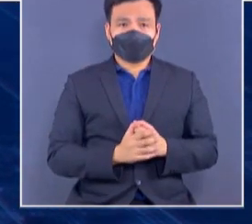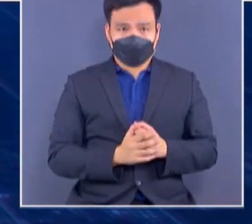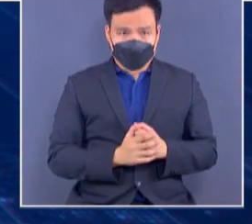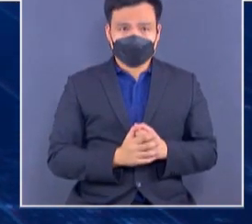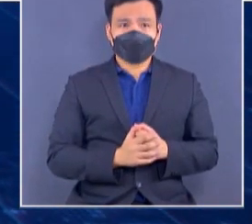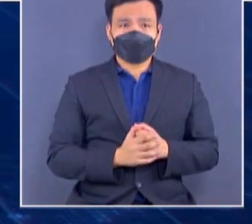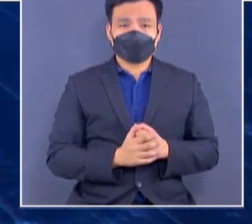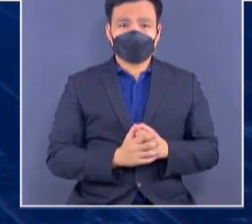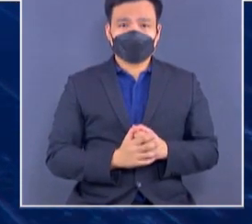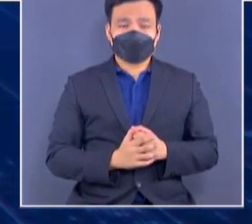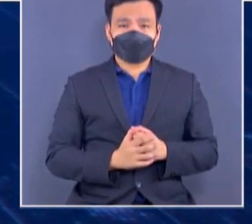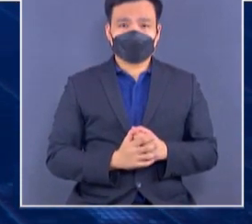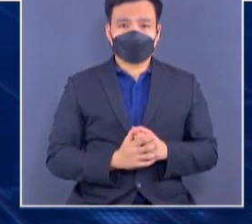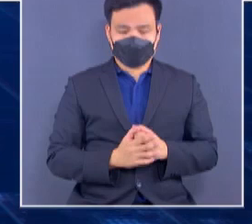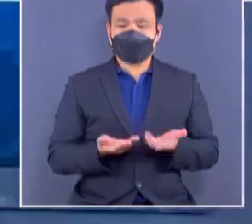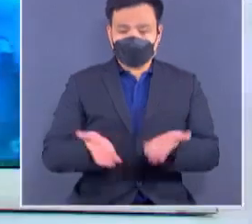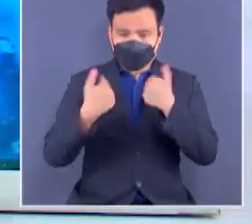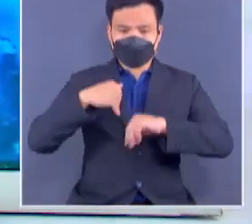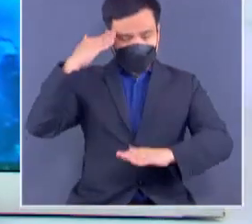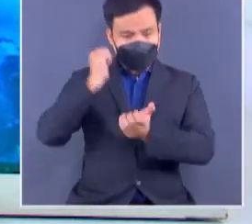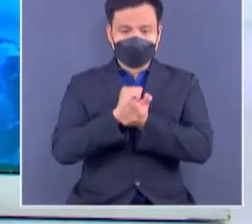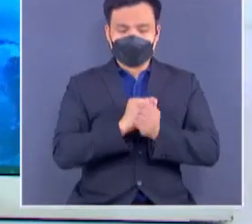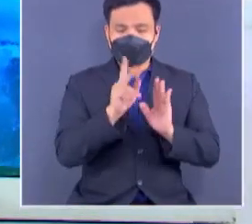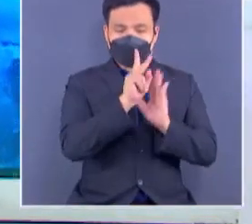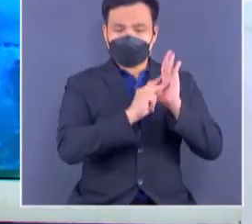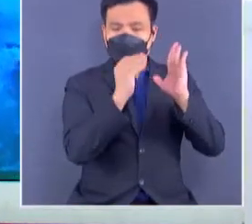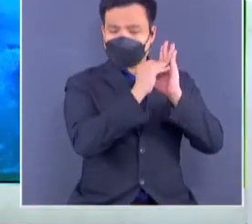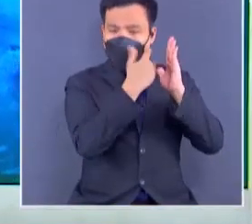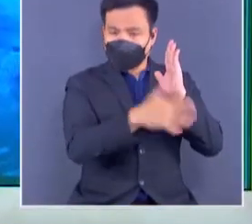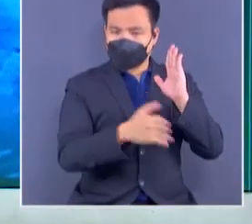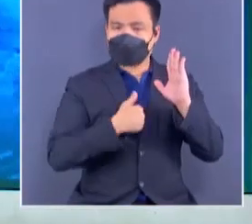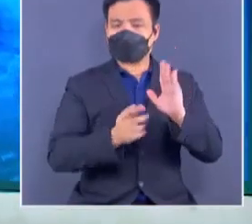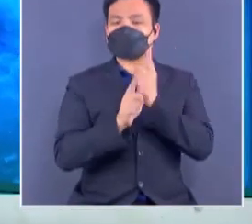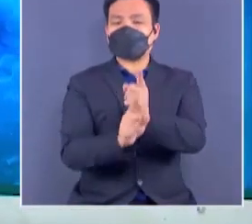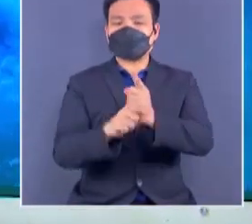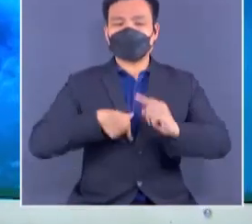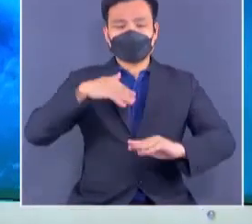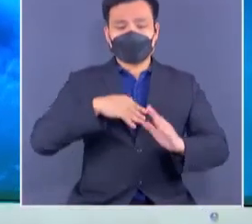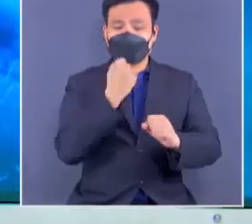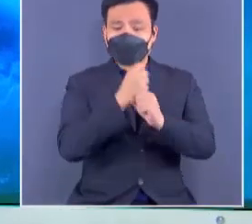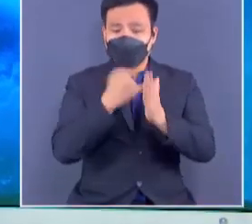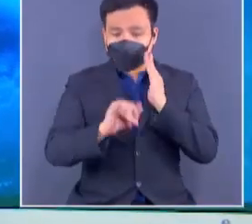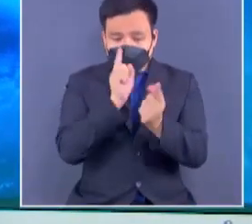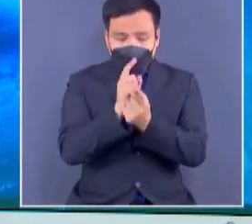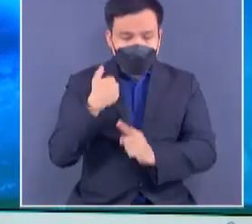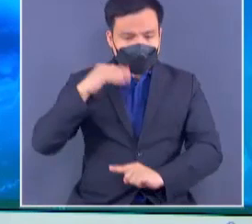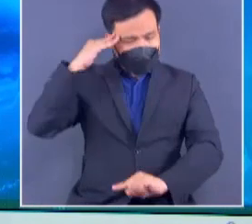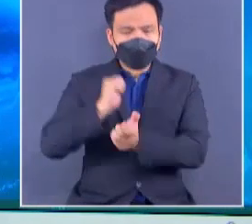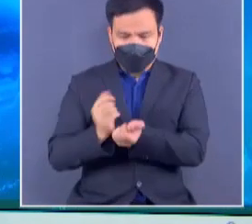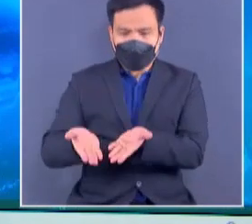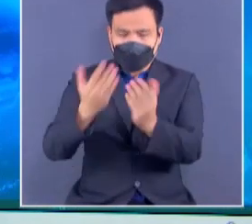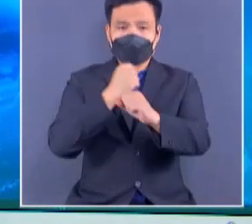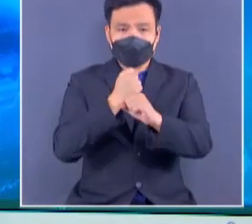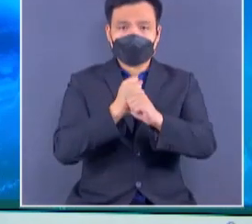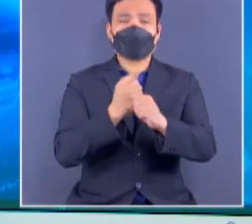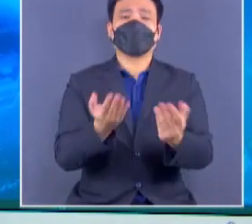จับก็จับไป หมายความว่ากฎหมายมันมีอยู่แล้วก็บังคับใช้ไปสิ ต้องว่ากันตามกฎหมายไงแต่ทีนี้ประเด็นพอมันเป็นเรื่องของกัญช